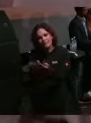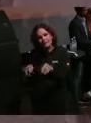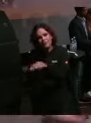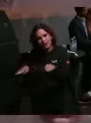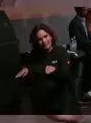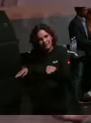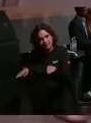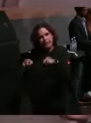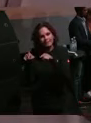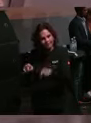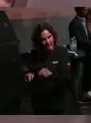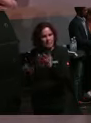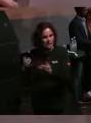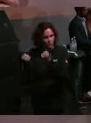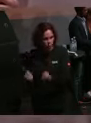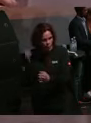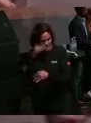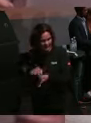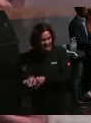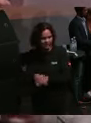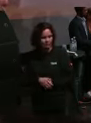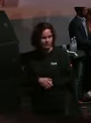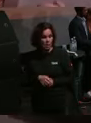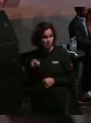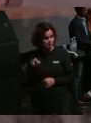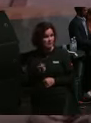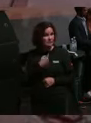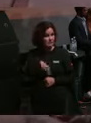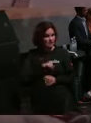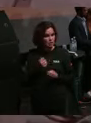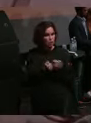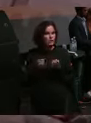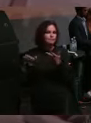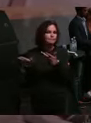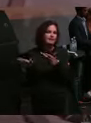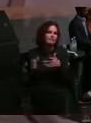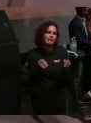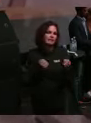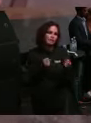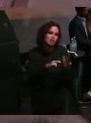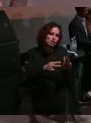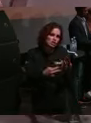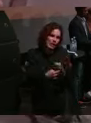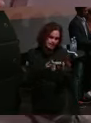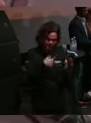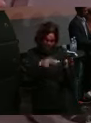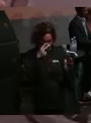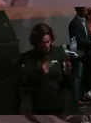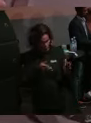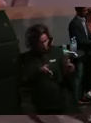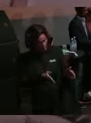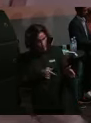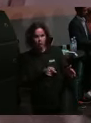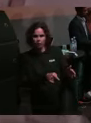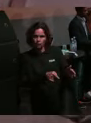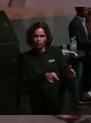involveres tungt. Og det var jo en av endringene som vi gjorde i vindkraftsystemet. Når vi jo så at